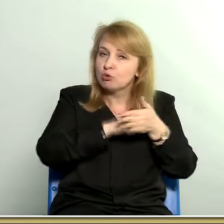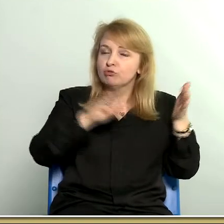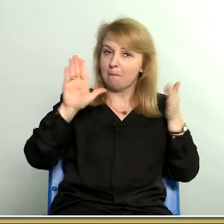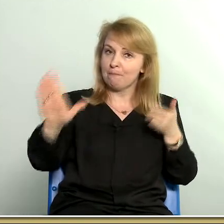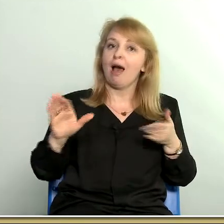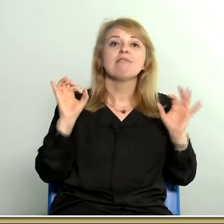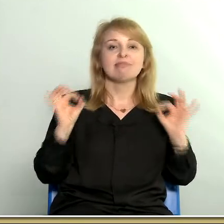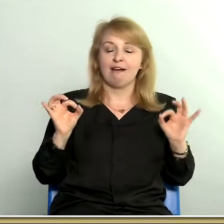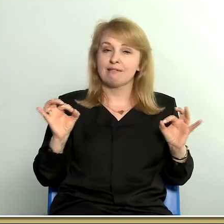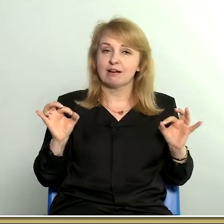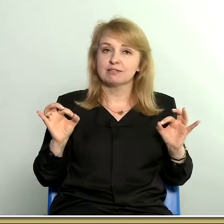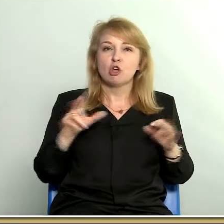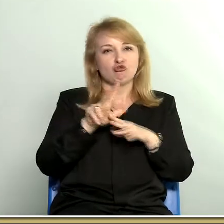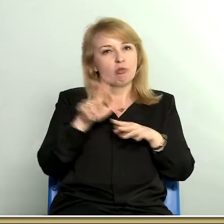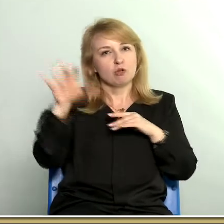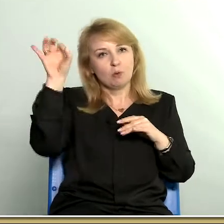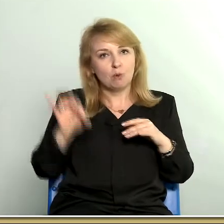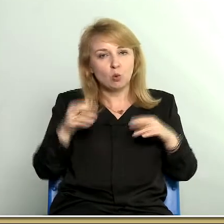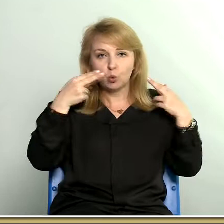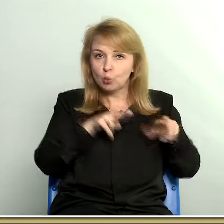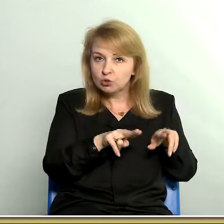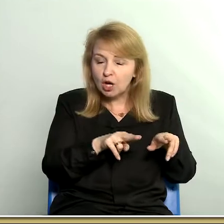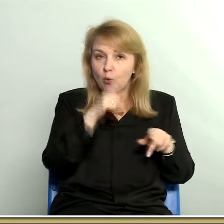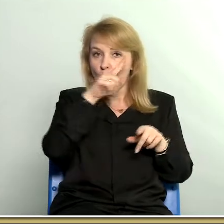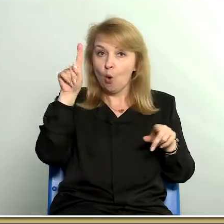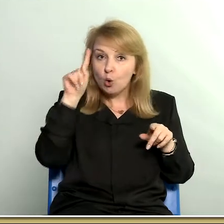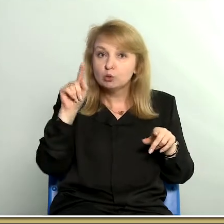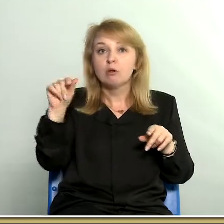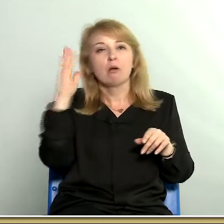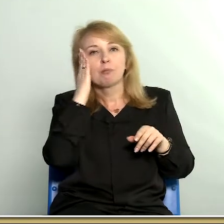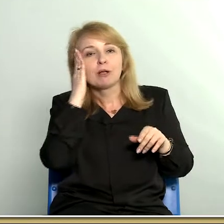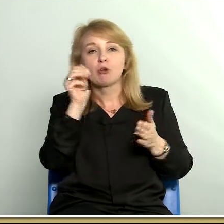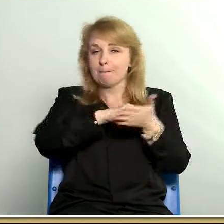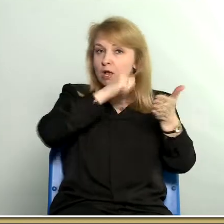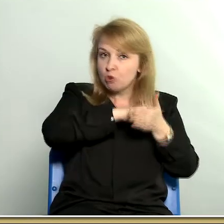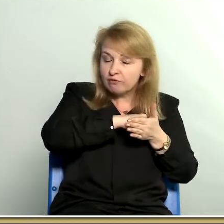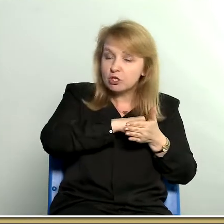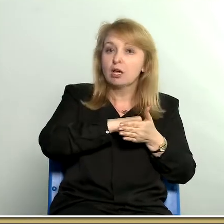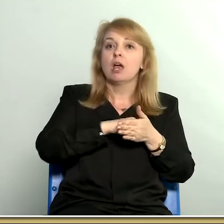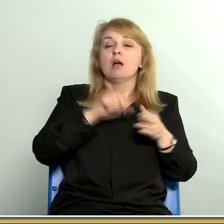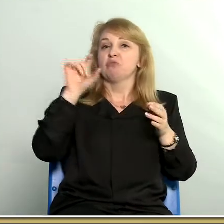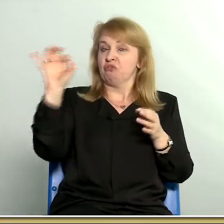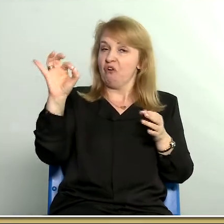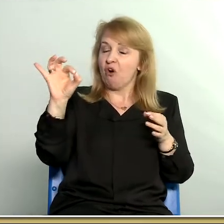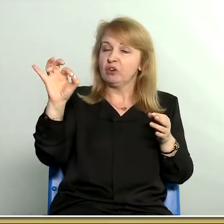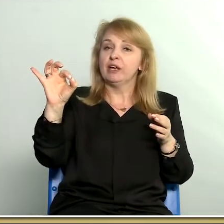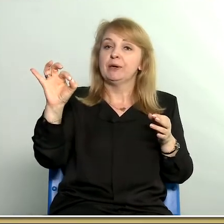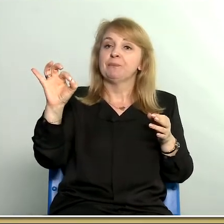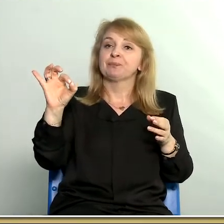13% udziału ludności, mieszka na Mazowszu, mieszka na Mazowszu, w związku z tym